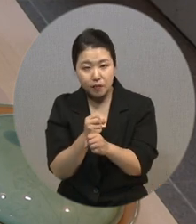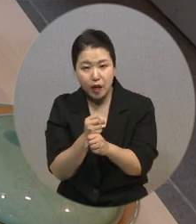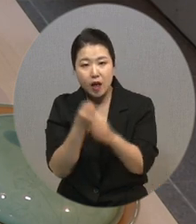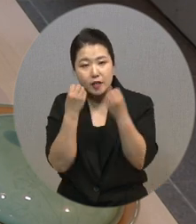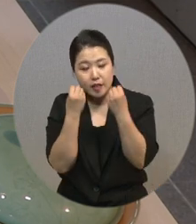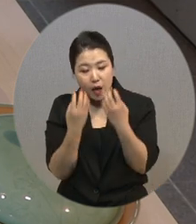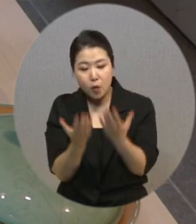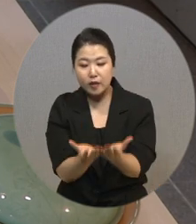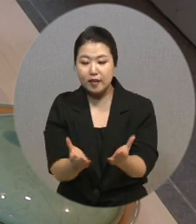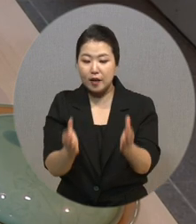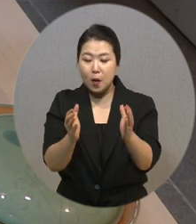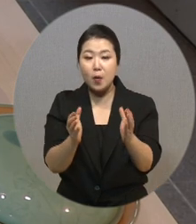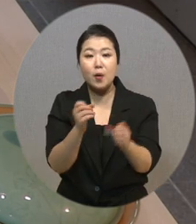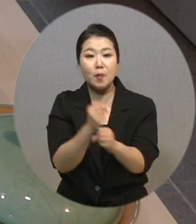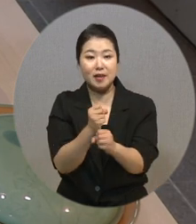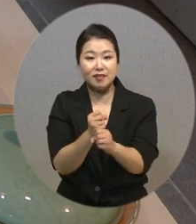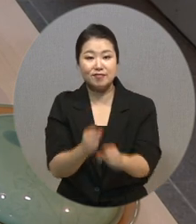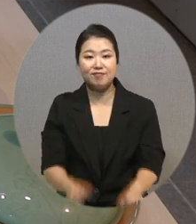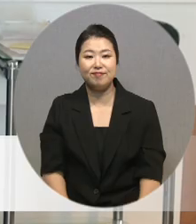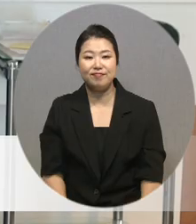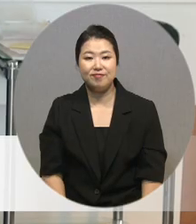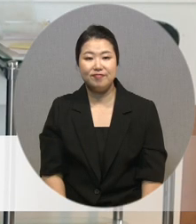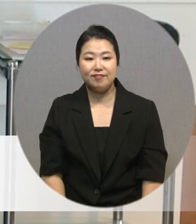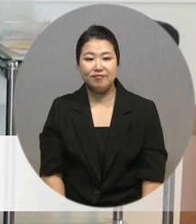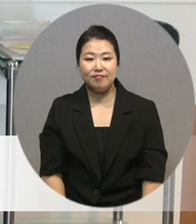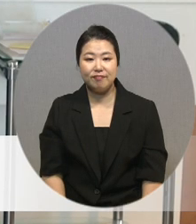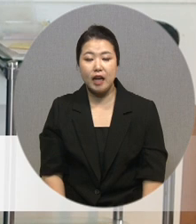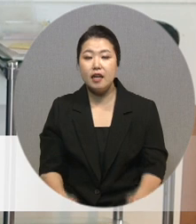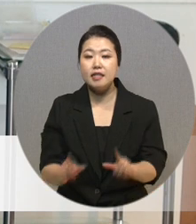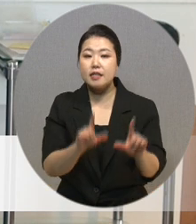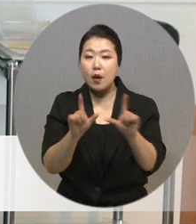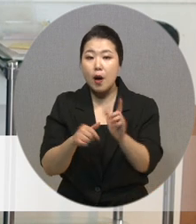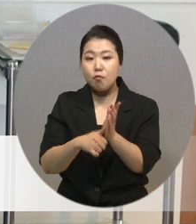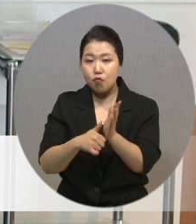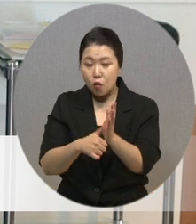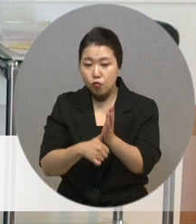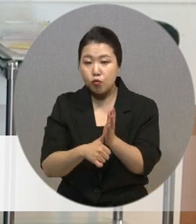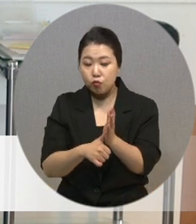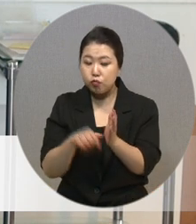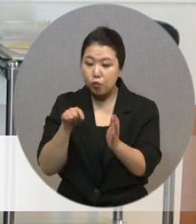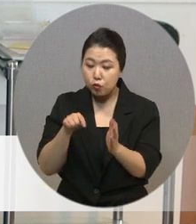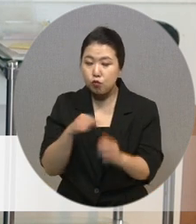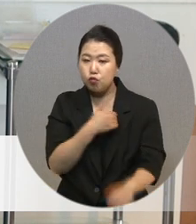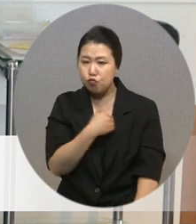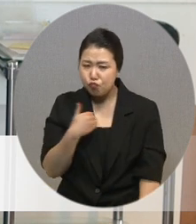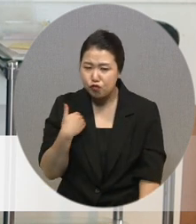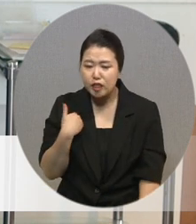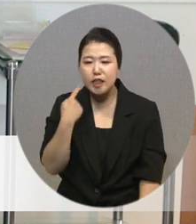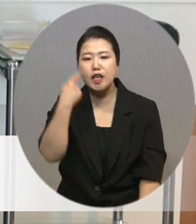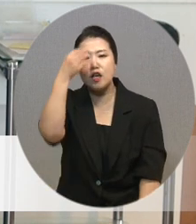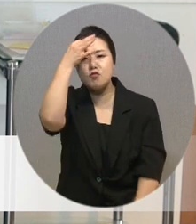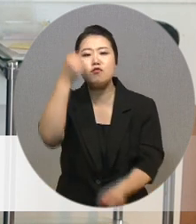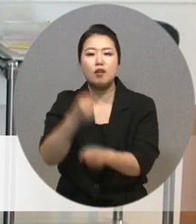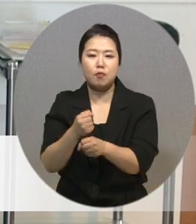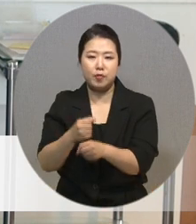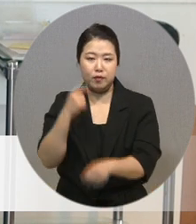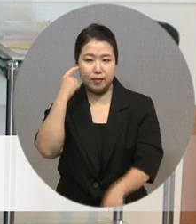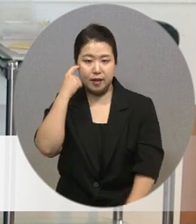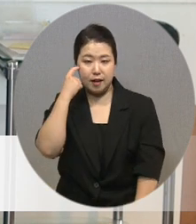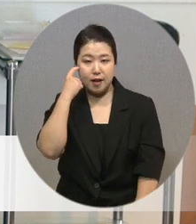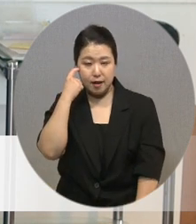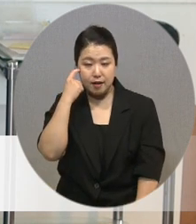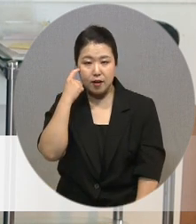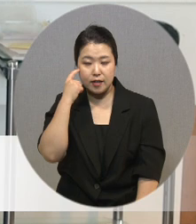식기로 창조해냅니다 생활 식기도 충분히 저는 작품이라고 생각을 하고 그런 자세로